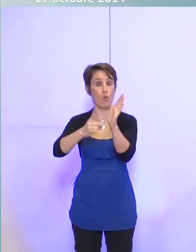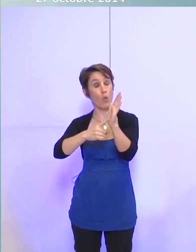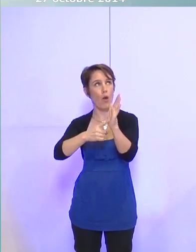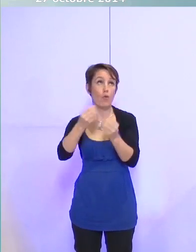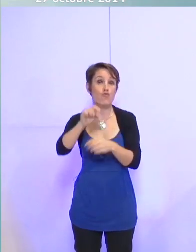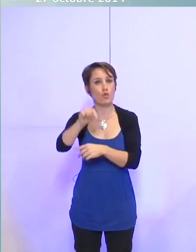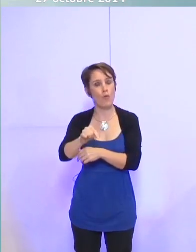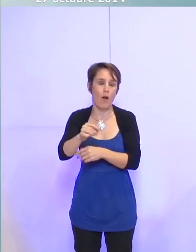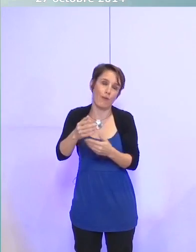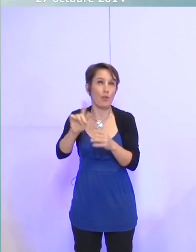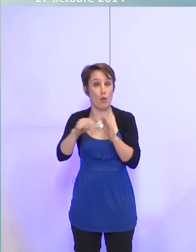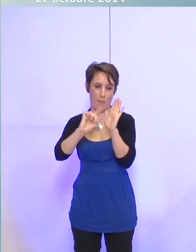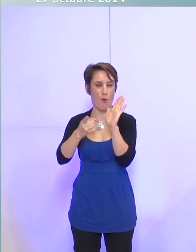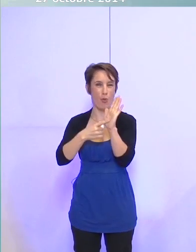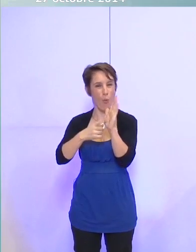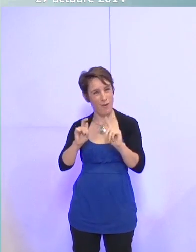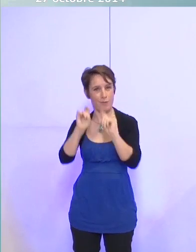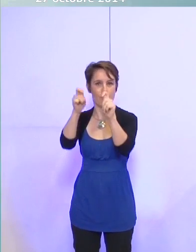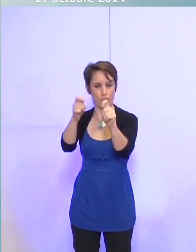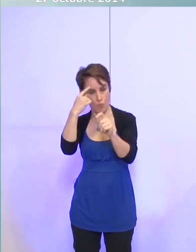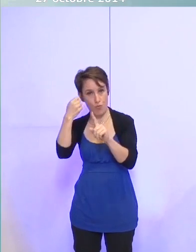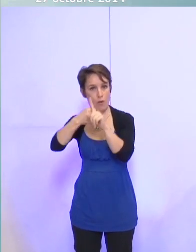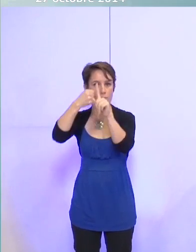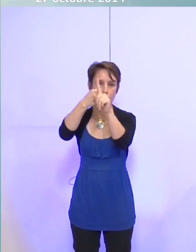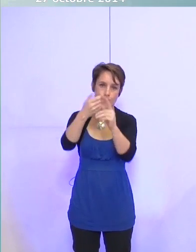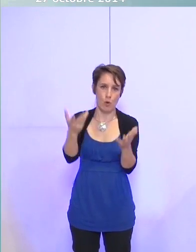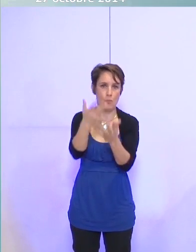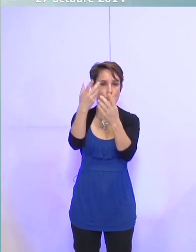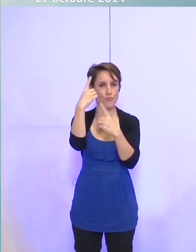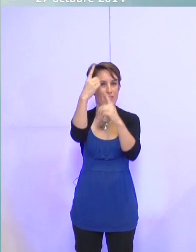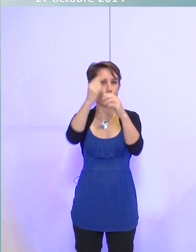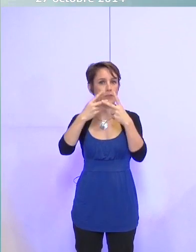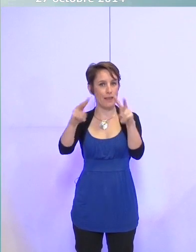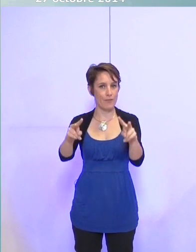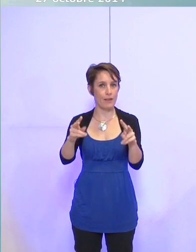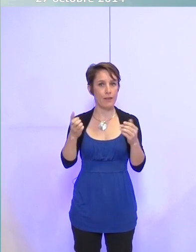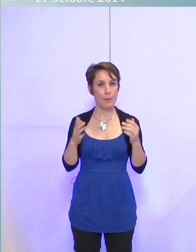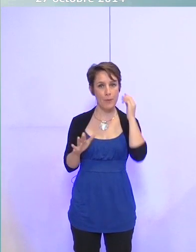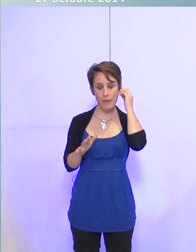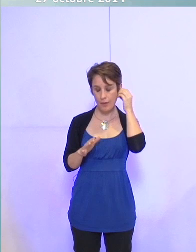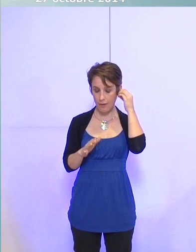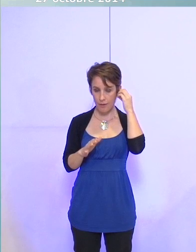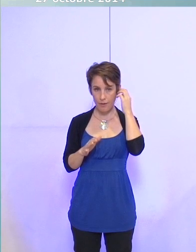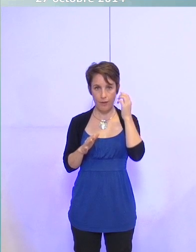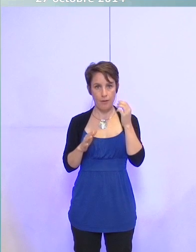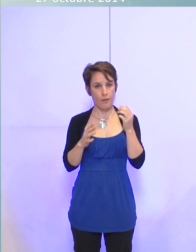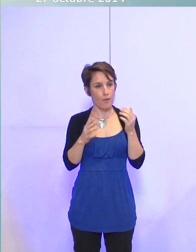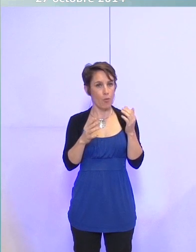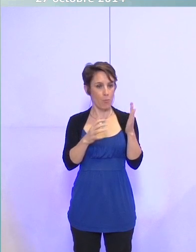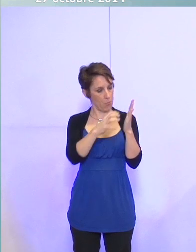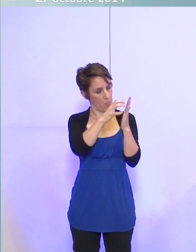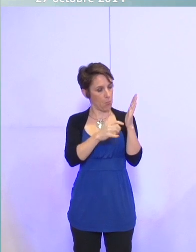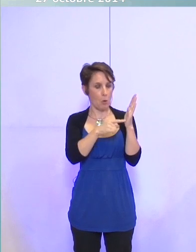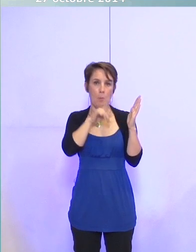droit, de défendre la ville au 16e point de cette délibération. Elle ne donne pas expressément le droit de ne pas